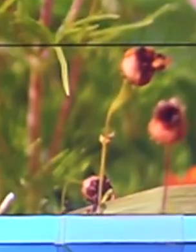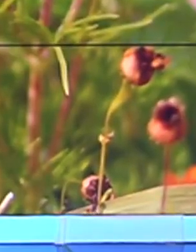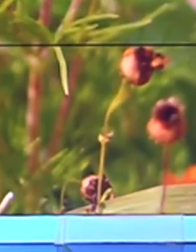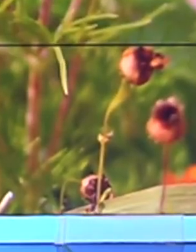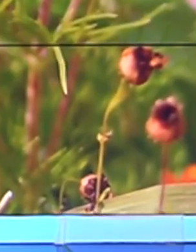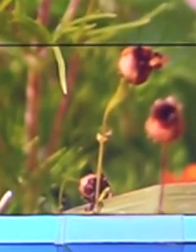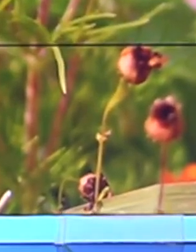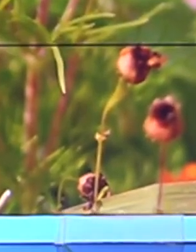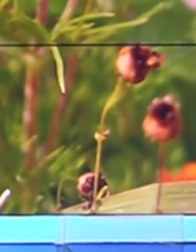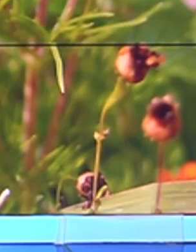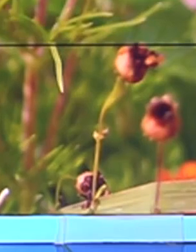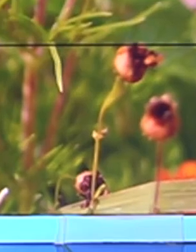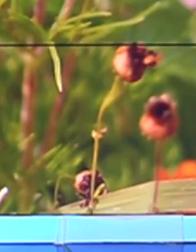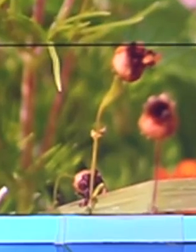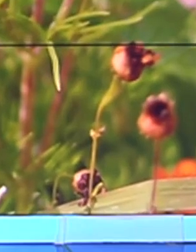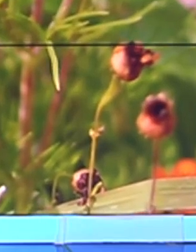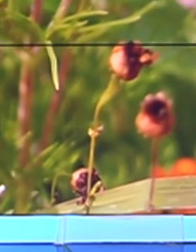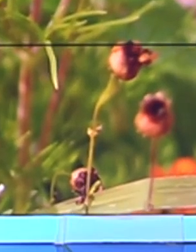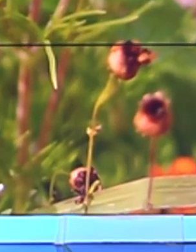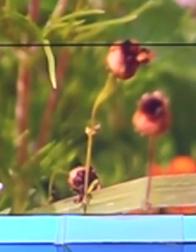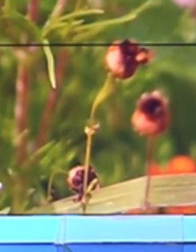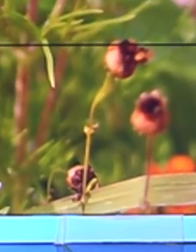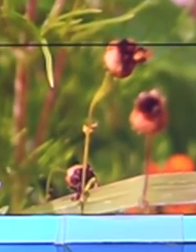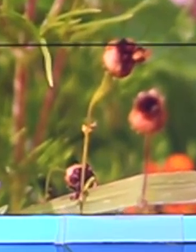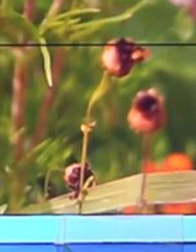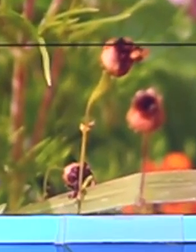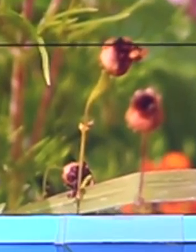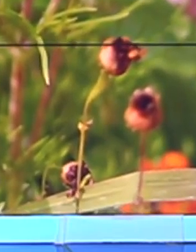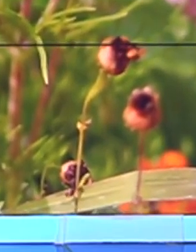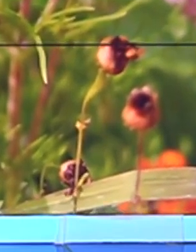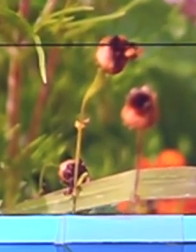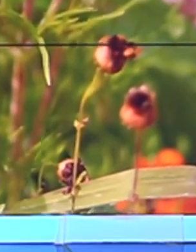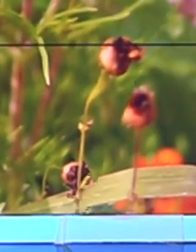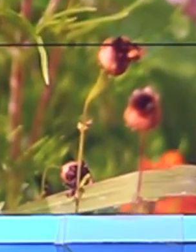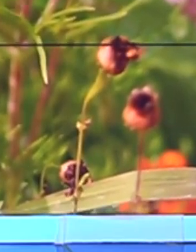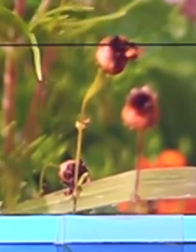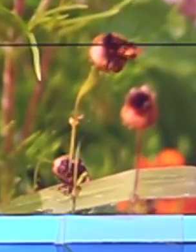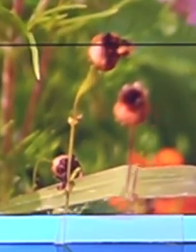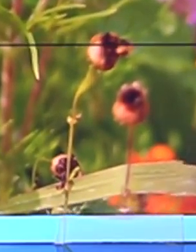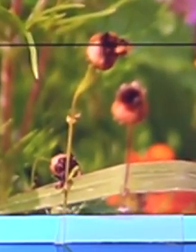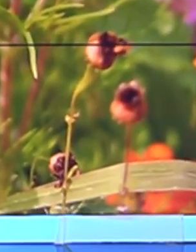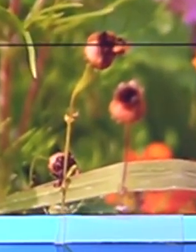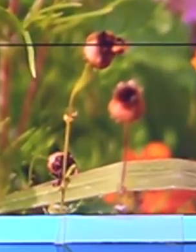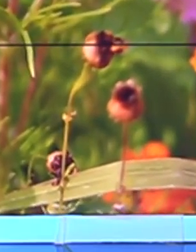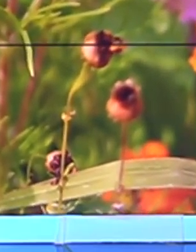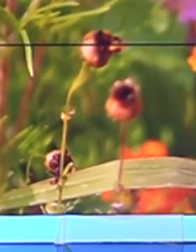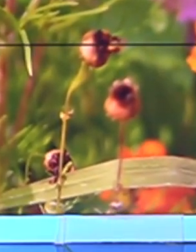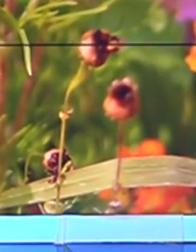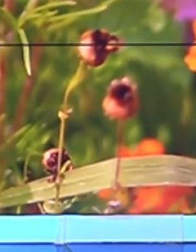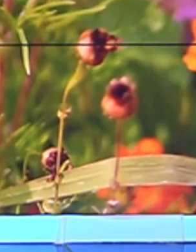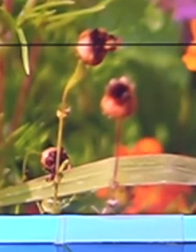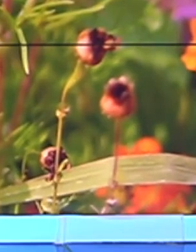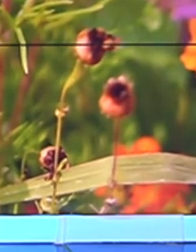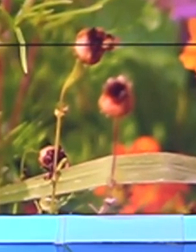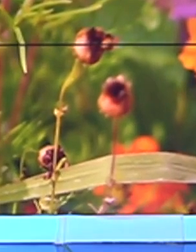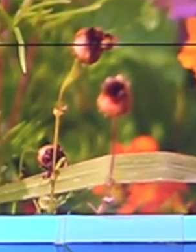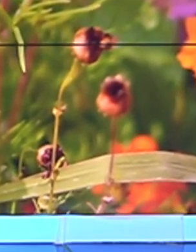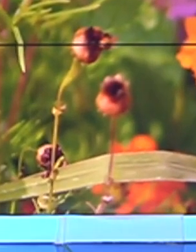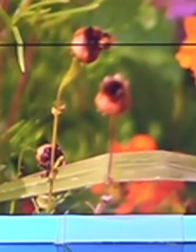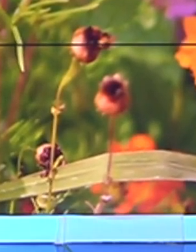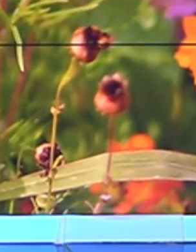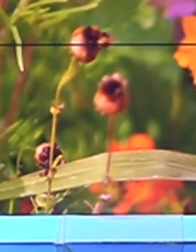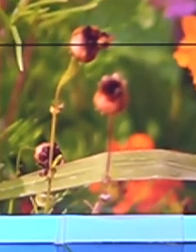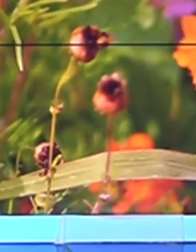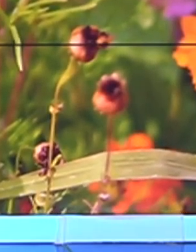тоқталсақ, Қарағандыда күн ала бұлтты, Жезқазғанда күн күлімдейді. Ауа температурасы Қарағандыда күндіз 31, түнде 24. Жезқазғанда